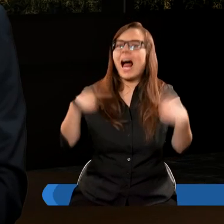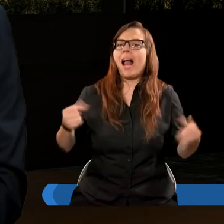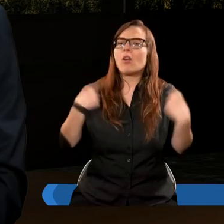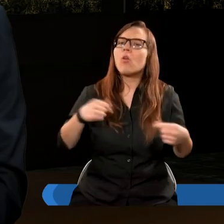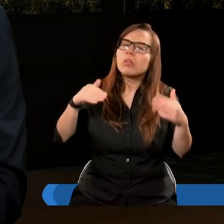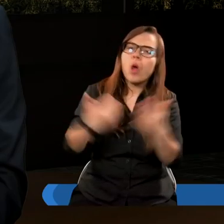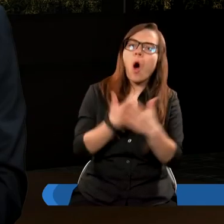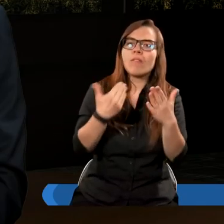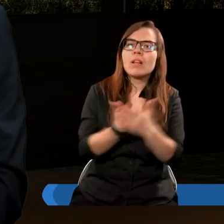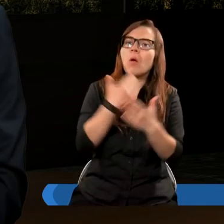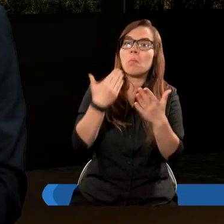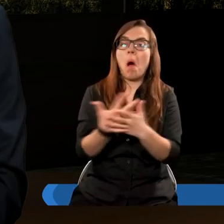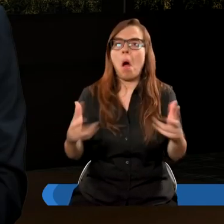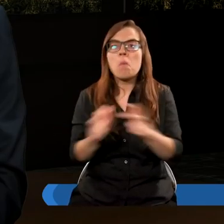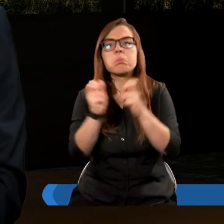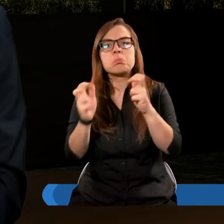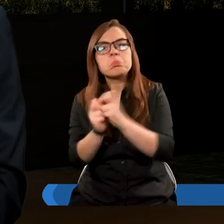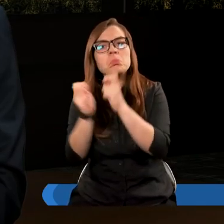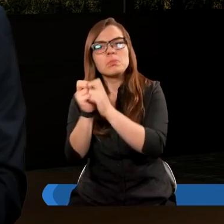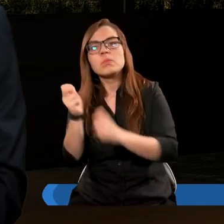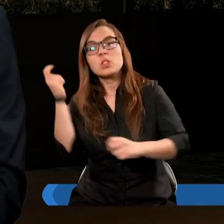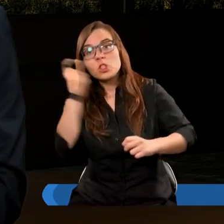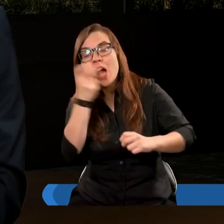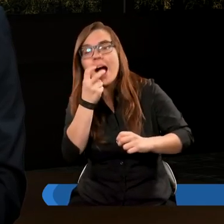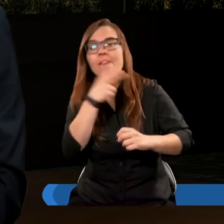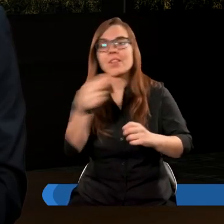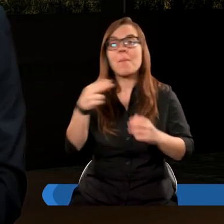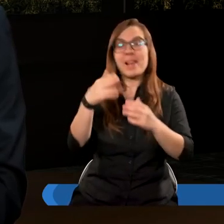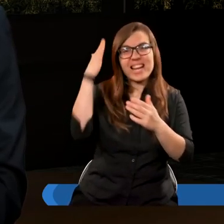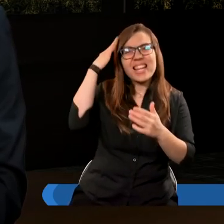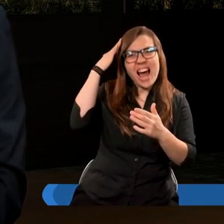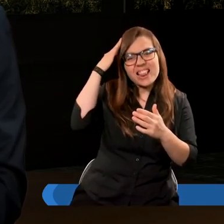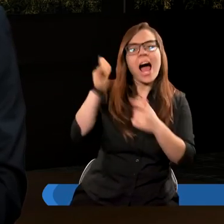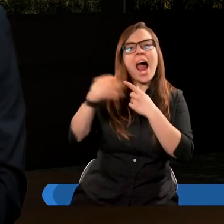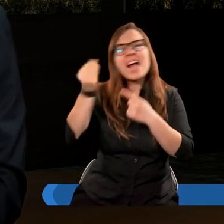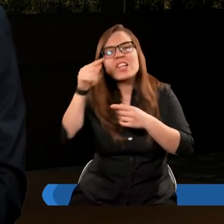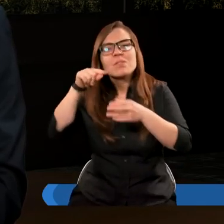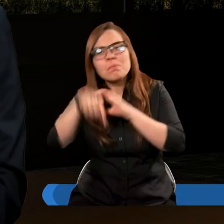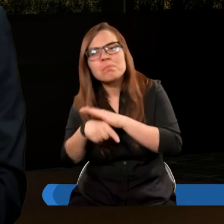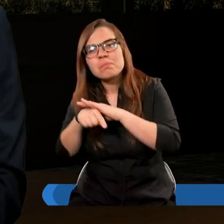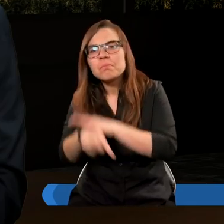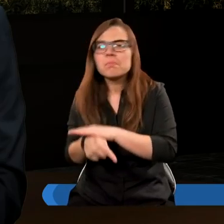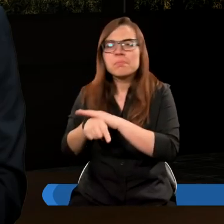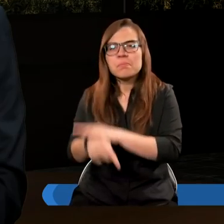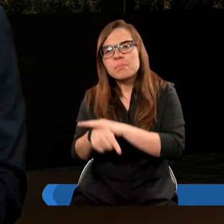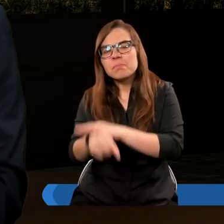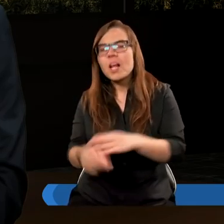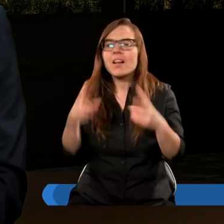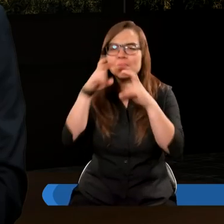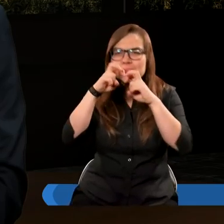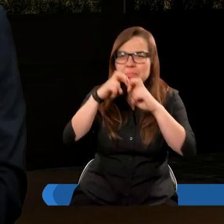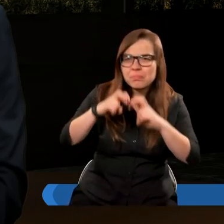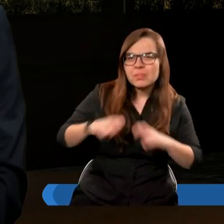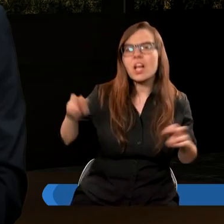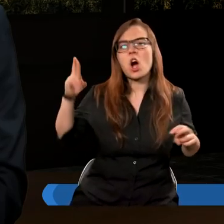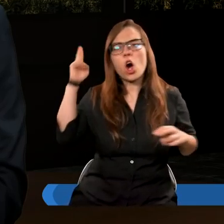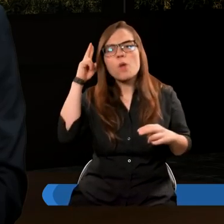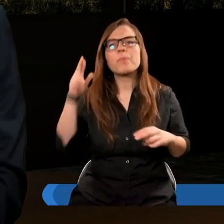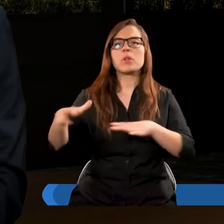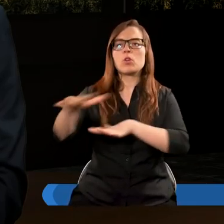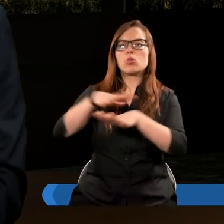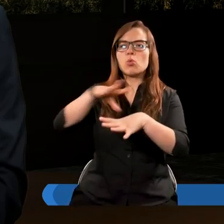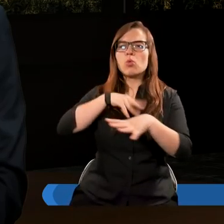tematy, które mogą wydawać się takie znane, Ty objawiasz jeszcze bardziej swoje piękno, swoją mądrość. Niech Twój